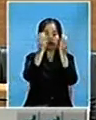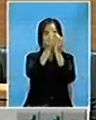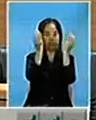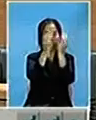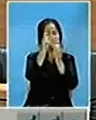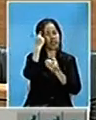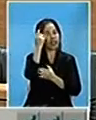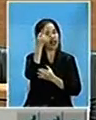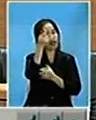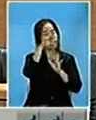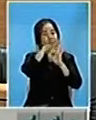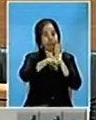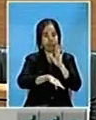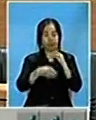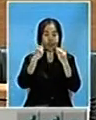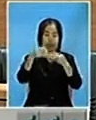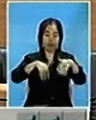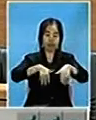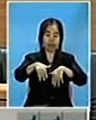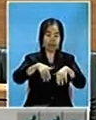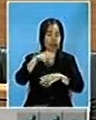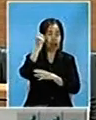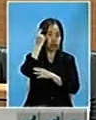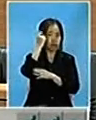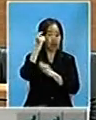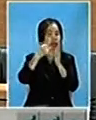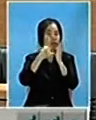constitutionalism มันคืออะไรครับ